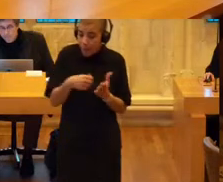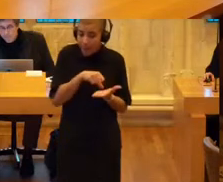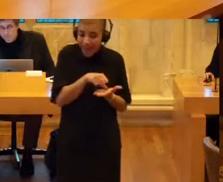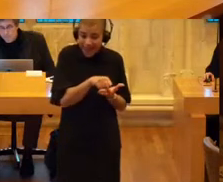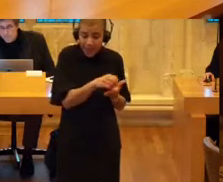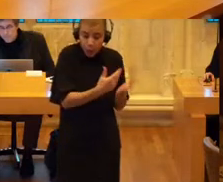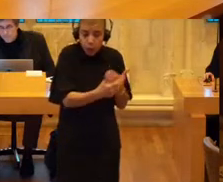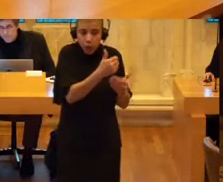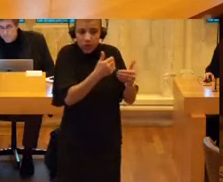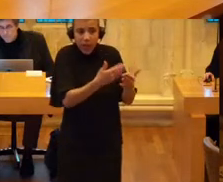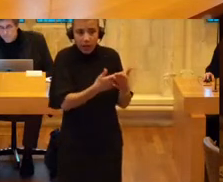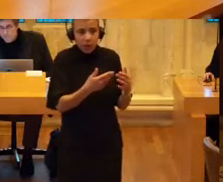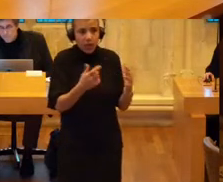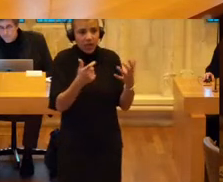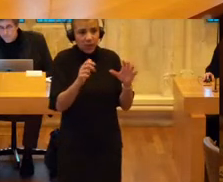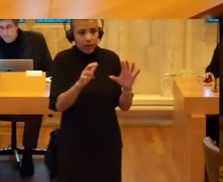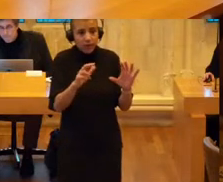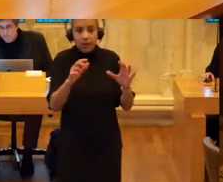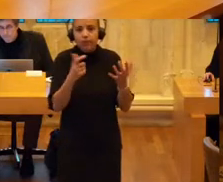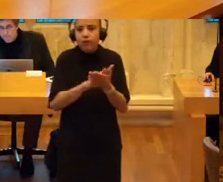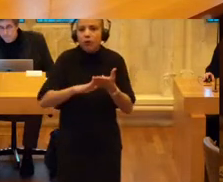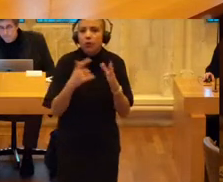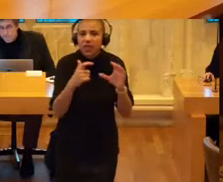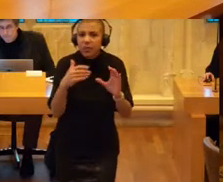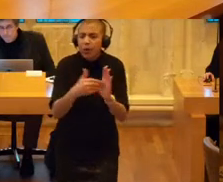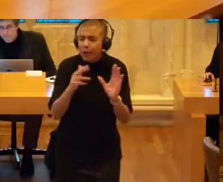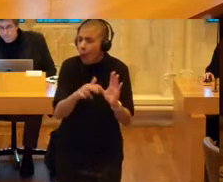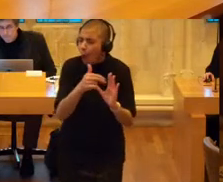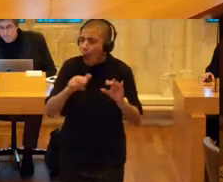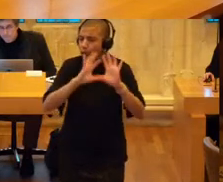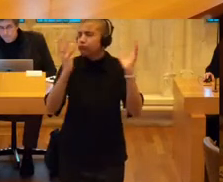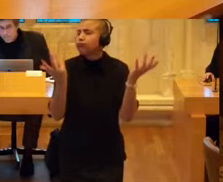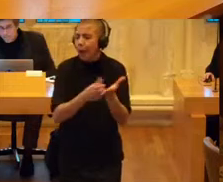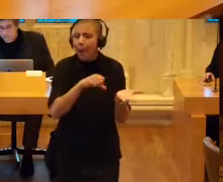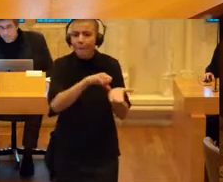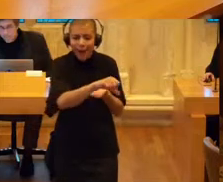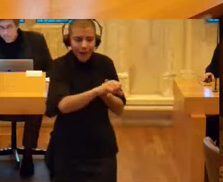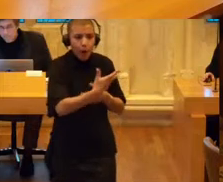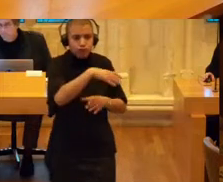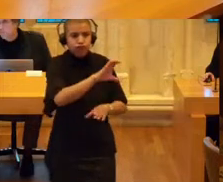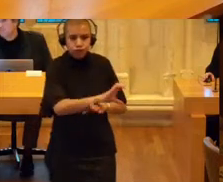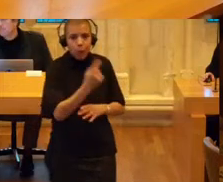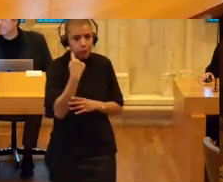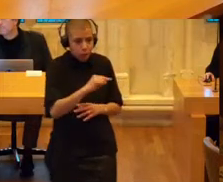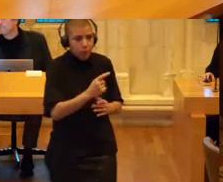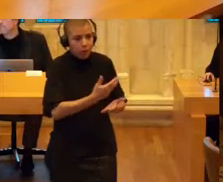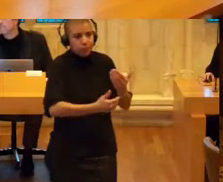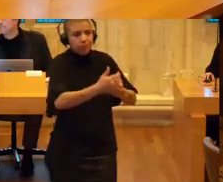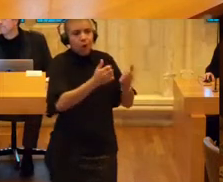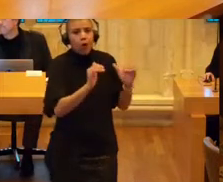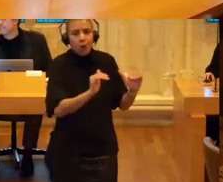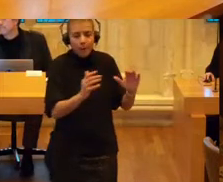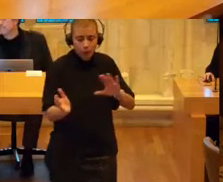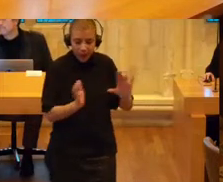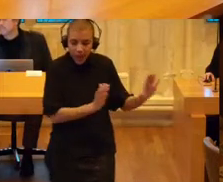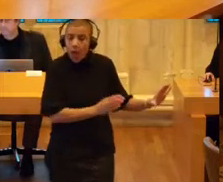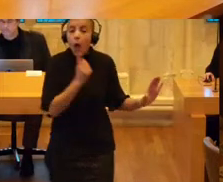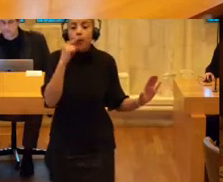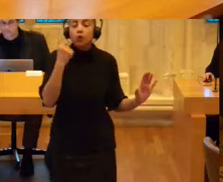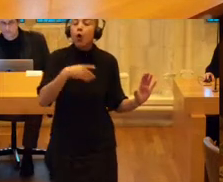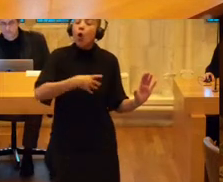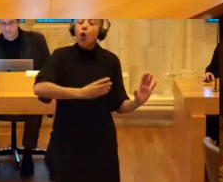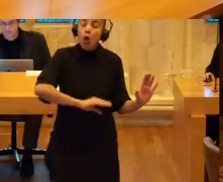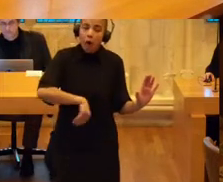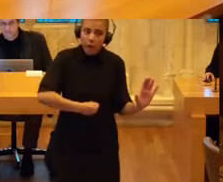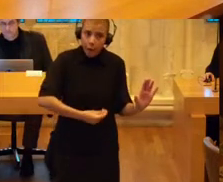second article, celui de M. L'Orphelin. J'ai pas grand-chose à dire sur le fond. J'ai peut-être le cuir un peu léger, mais